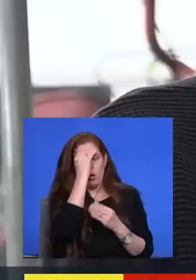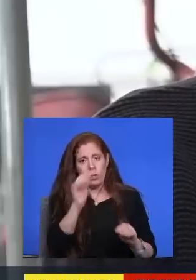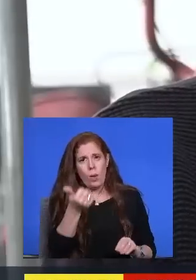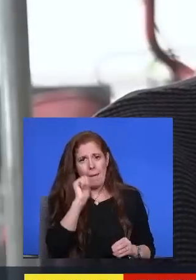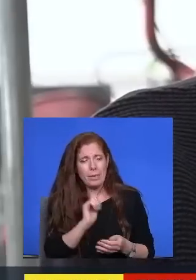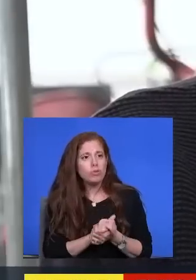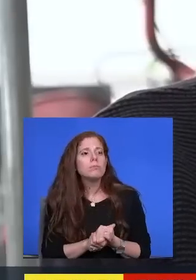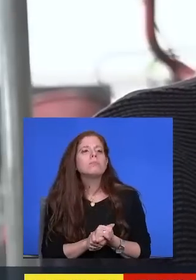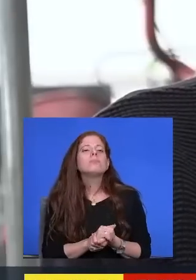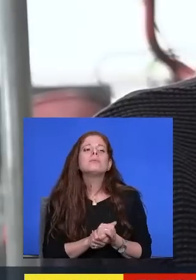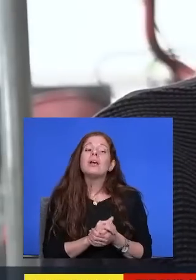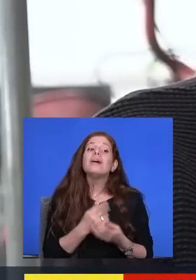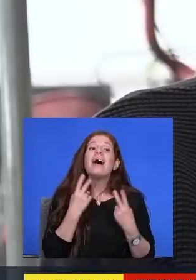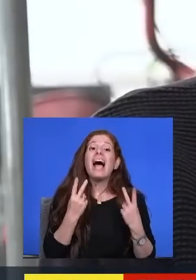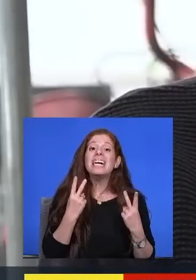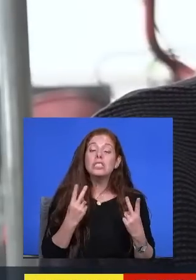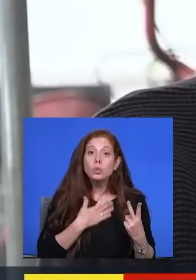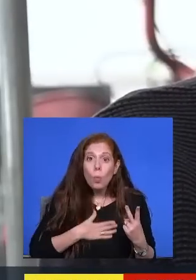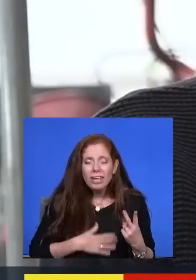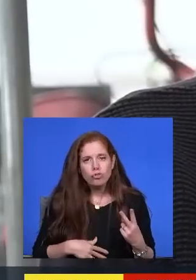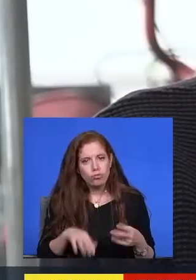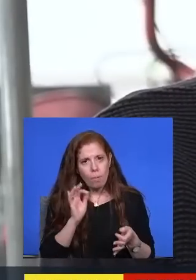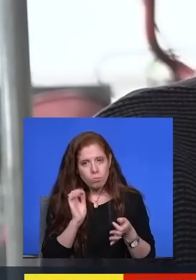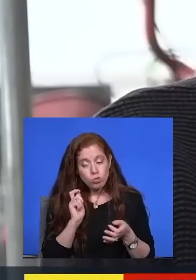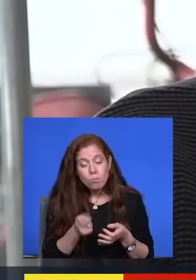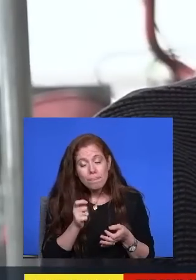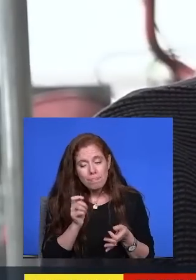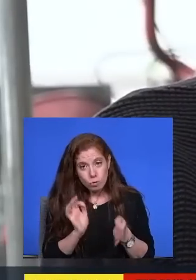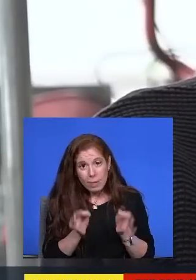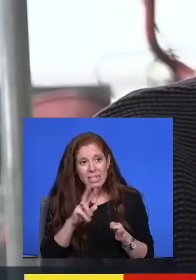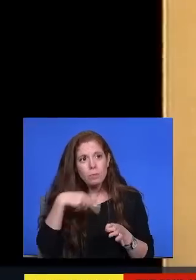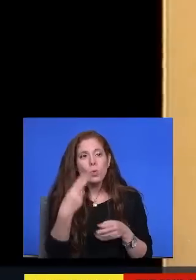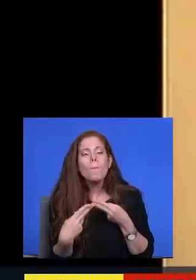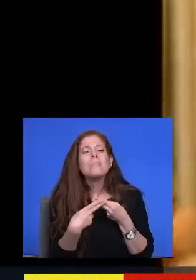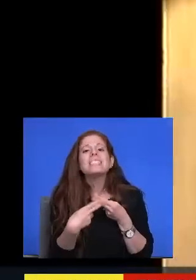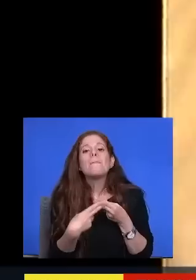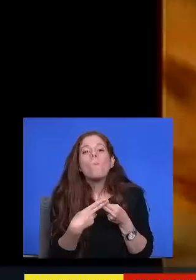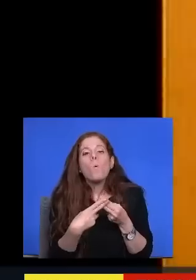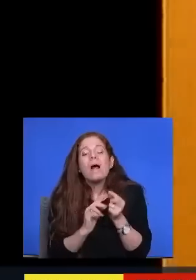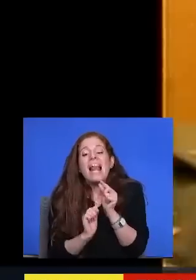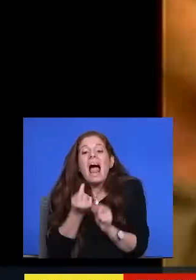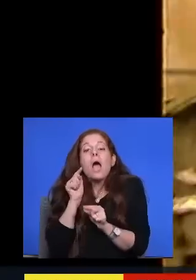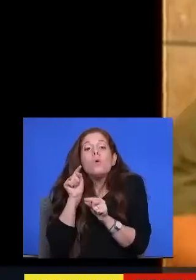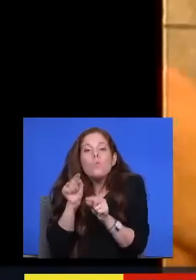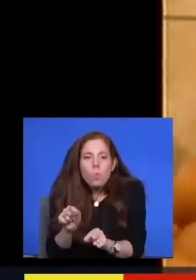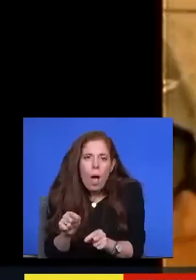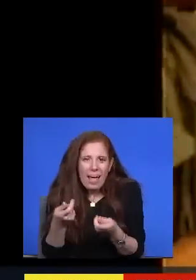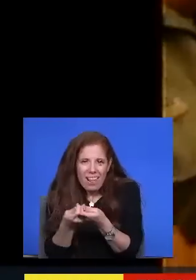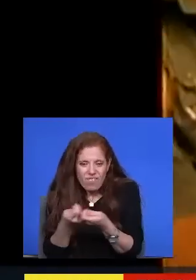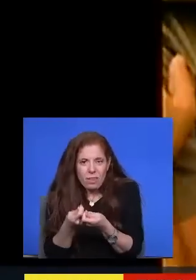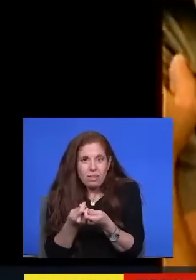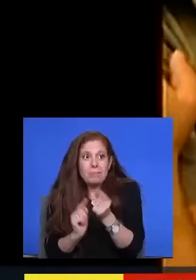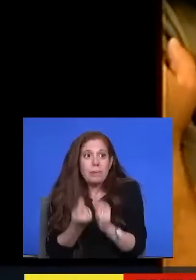מאוד שמשפטים יתנהלו בסמוך לאירוע הרלוונטי, בסמוך